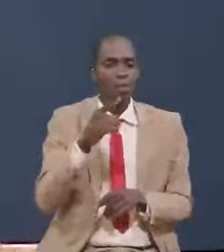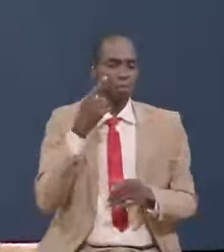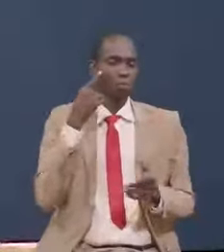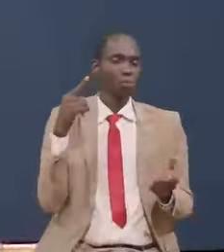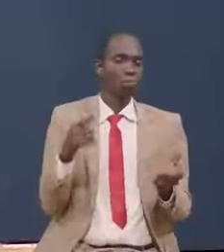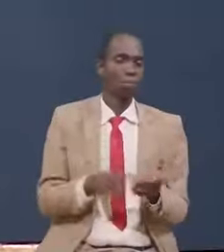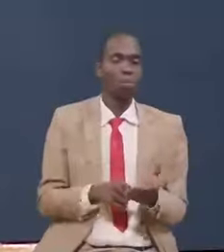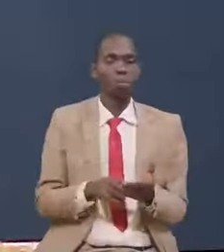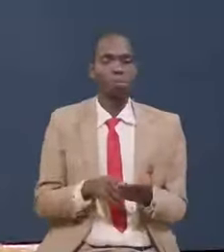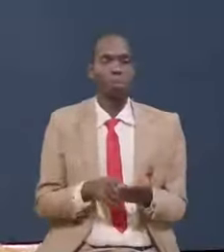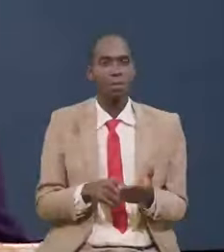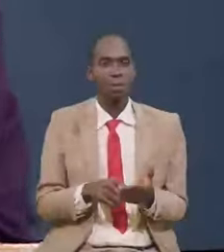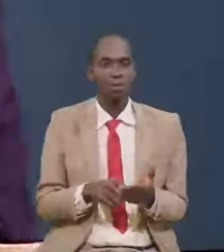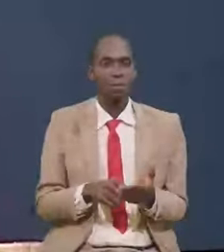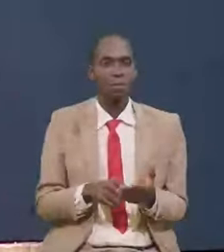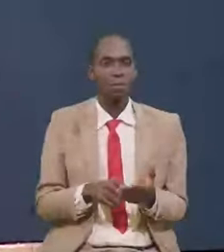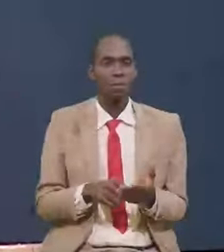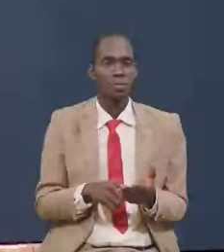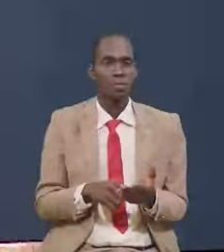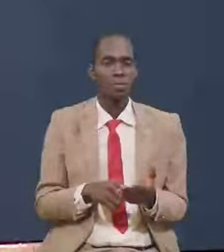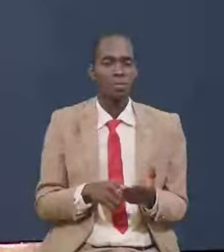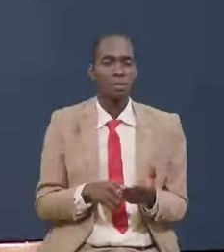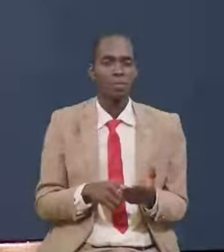aujourd'hui, comme tu reconnais la reconnaissance,